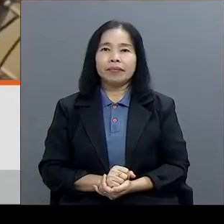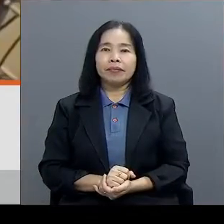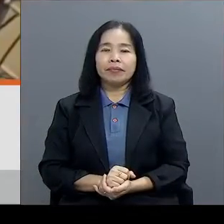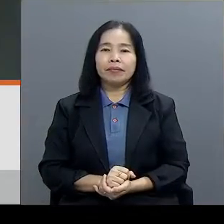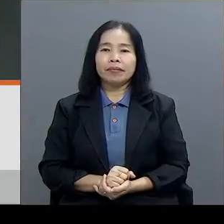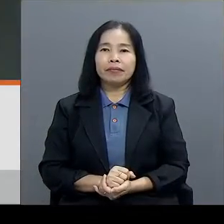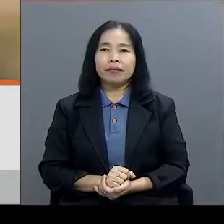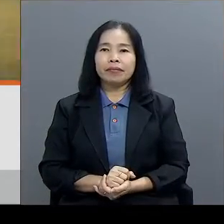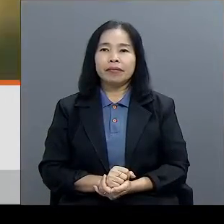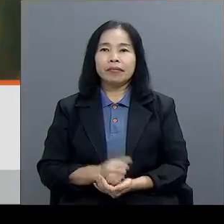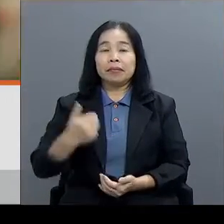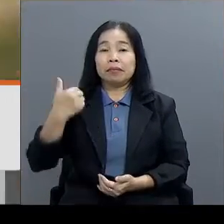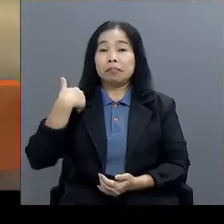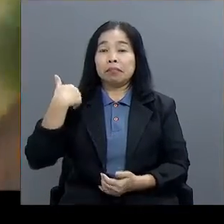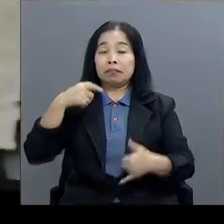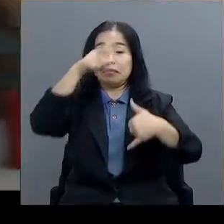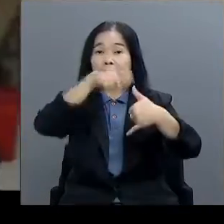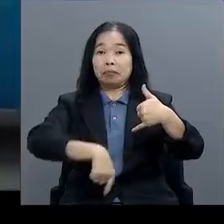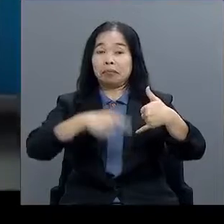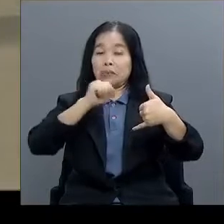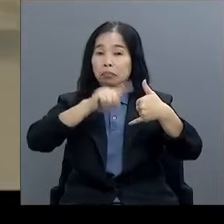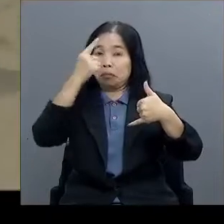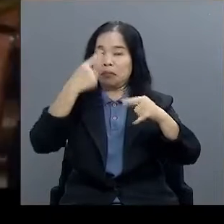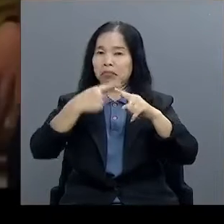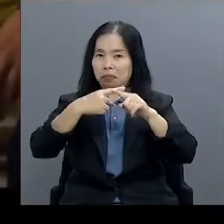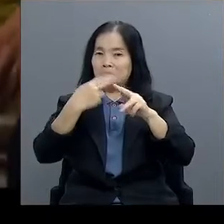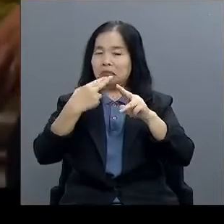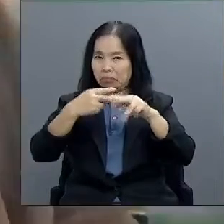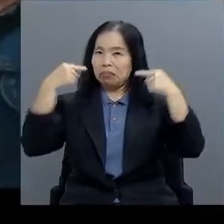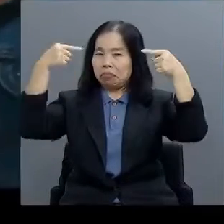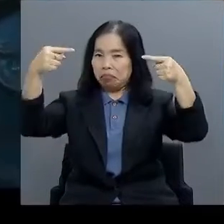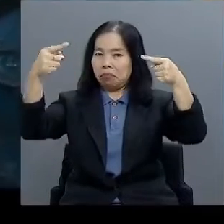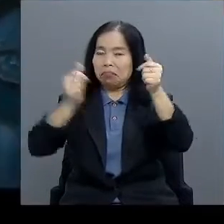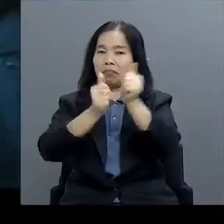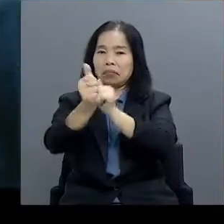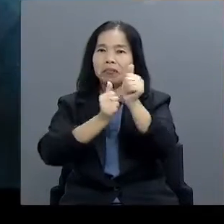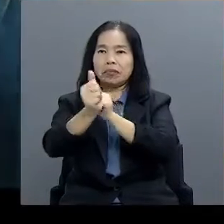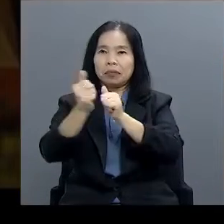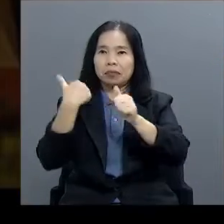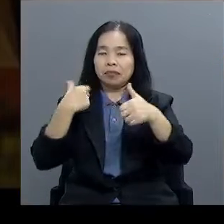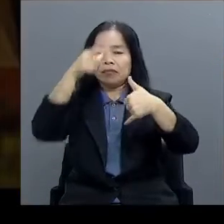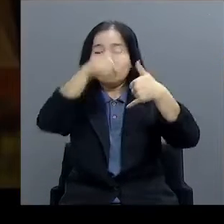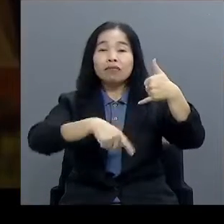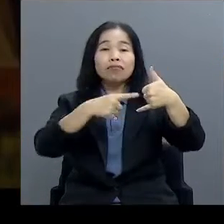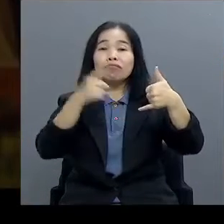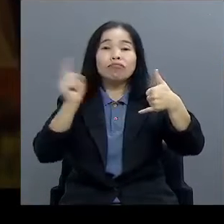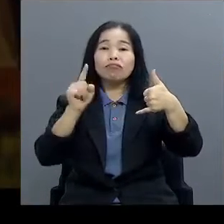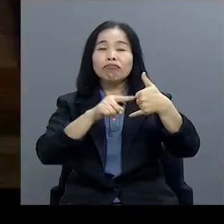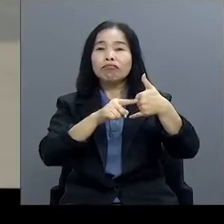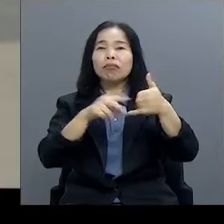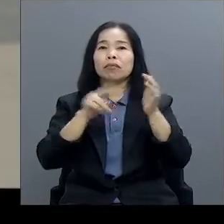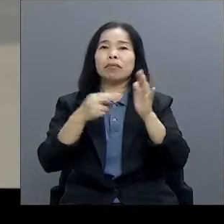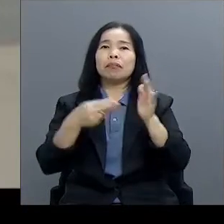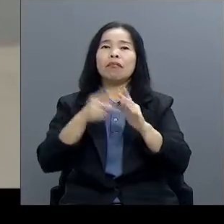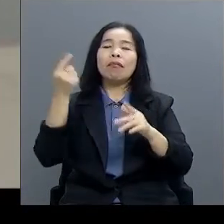อีกตัวเต็งรางวัลออสการ์อย่างแบรดพิตต์ที่ได้เข้าชิงในสาขานักแสดงสมทบชายจาก Once Upon a Time in Hollywood เป็นคนหนึ่ง